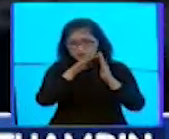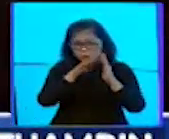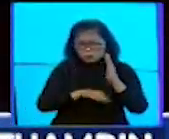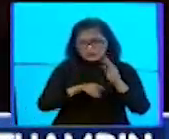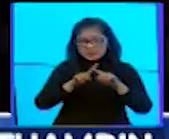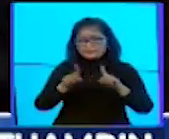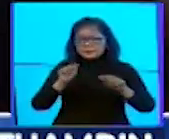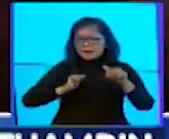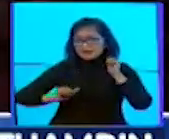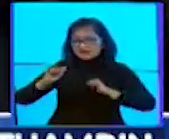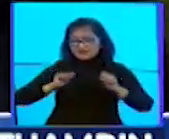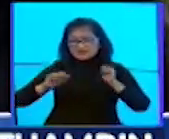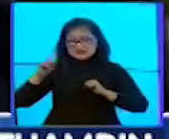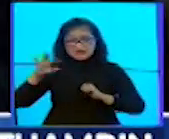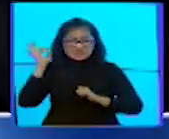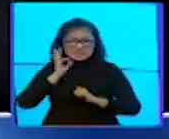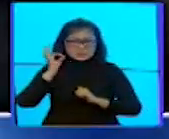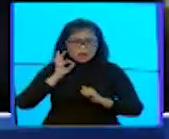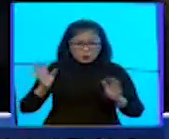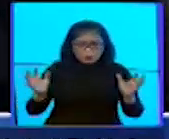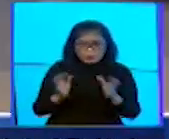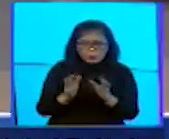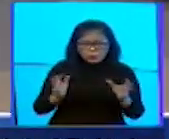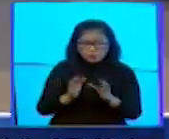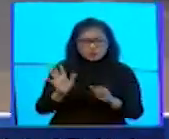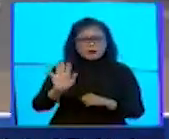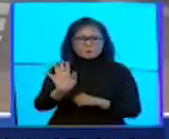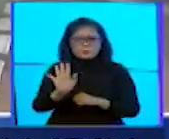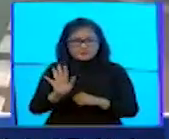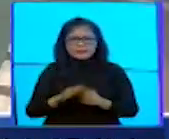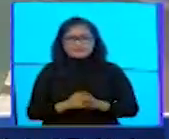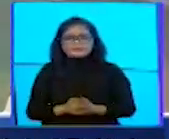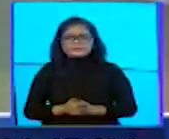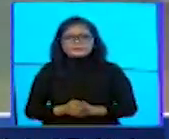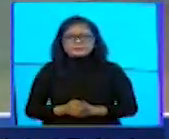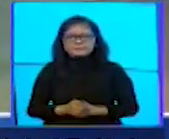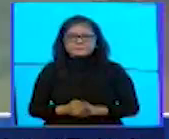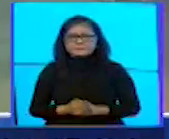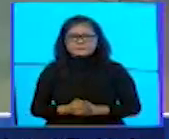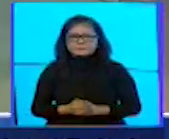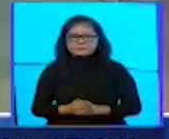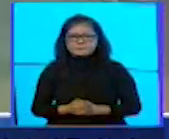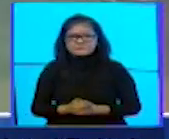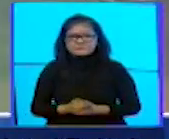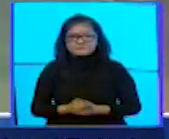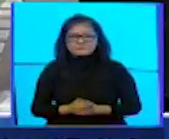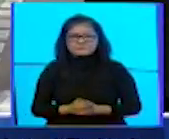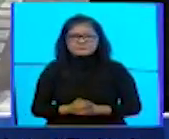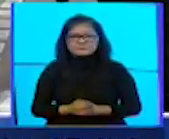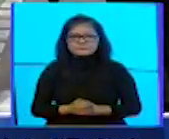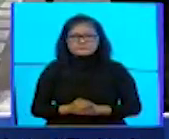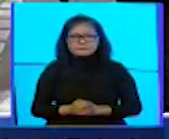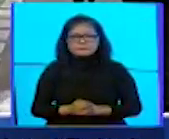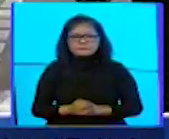dapat memicu terjadinya kerumunan tetap tidak diperbolehkan. Dan berdasarkan pantauan kami juga, ini petugas yang berjaga di sini tidak hanya